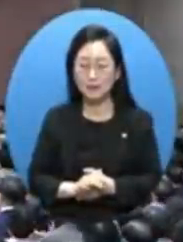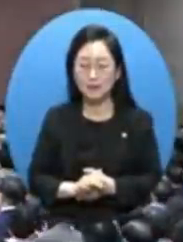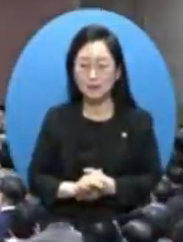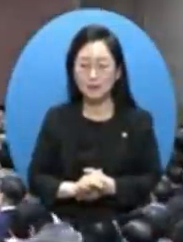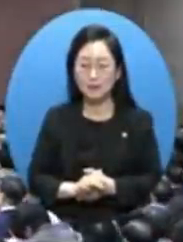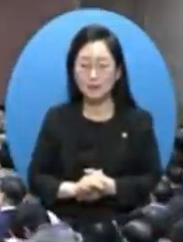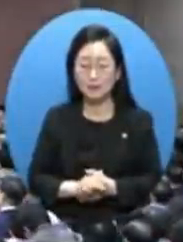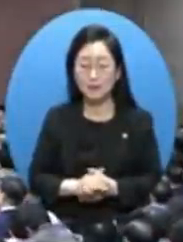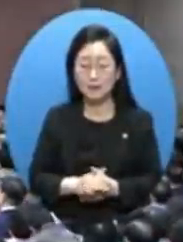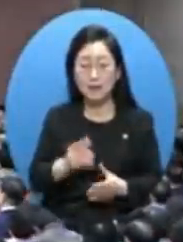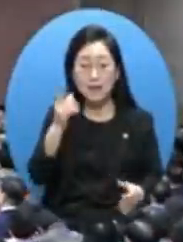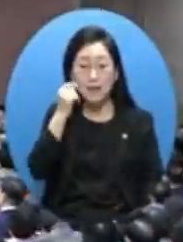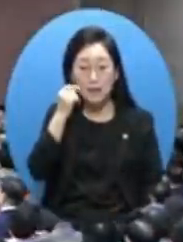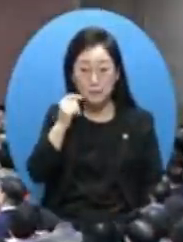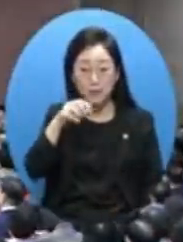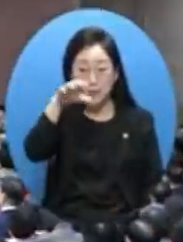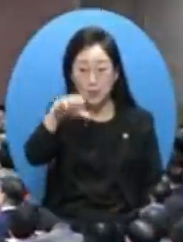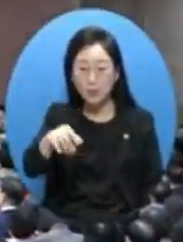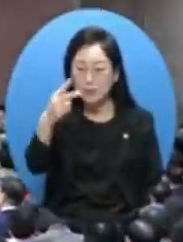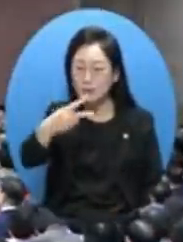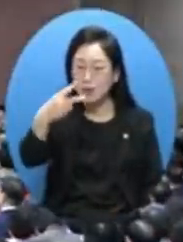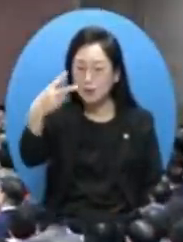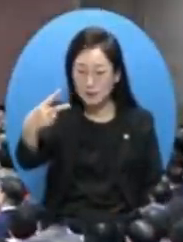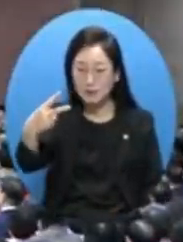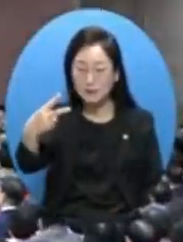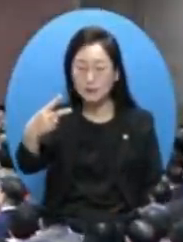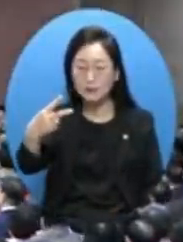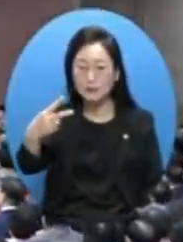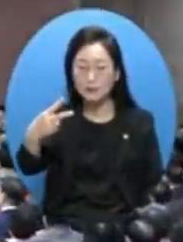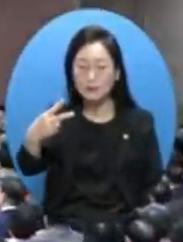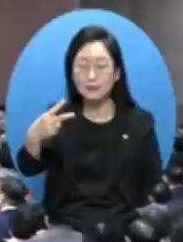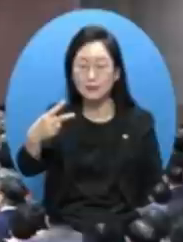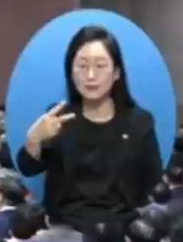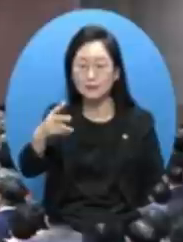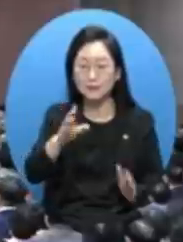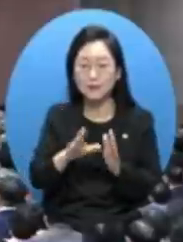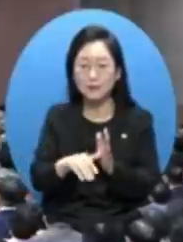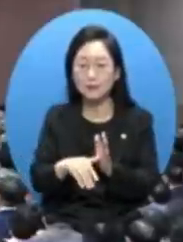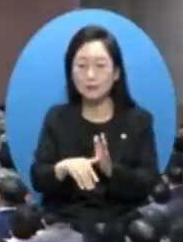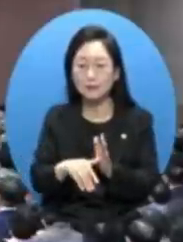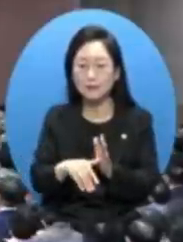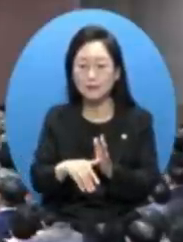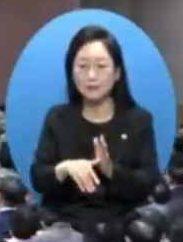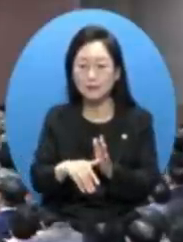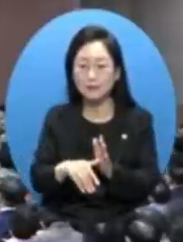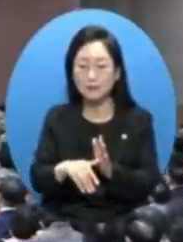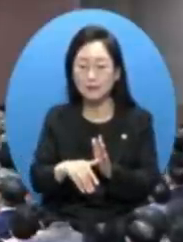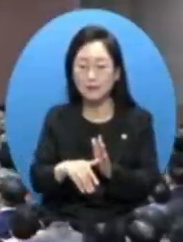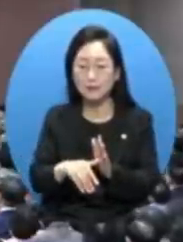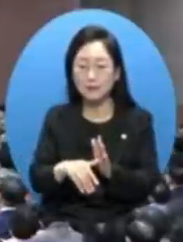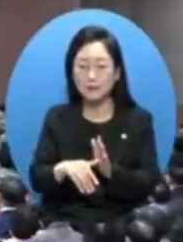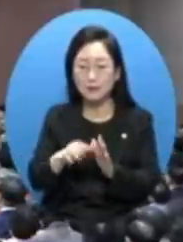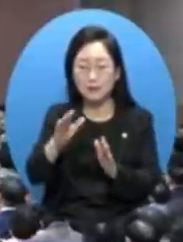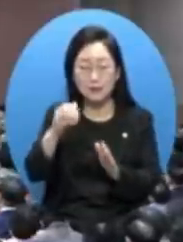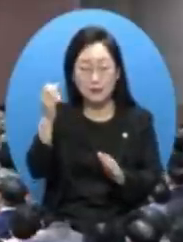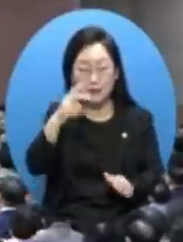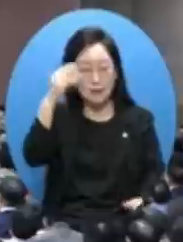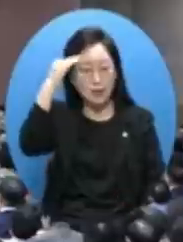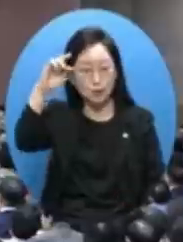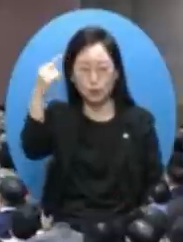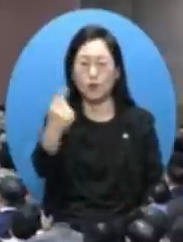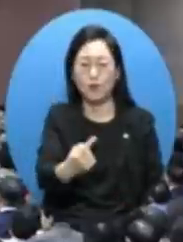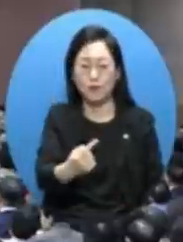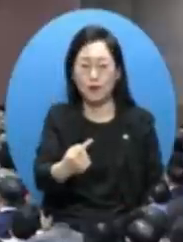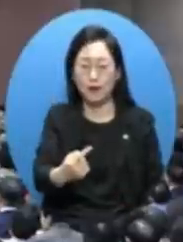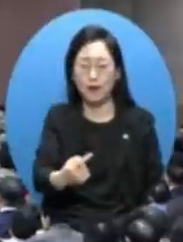이제 거기서 2002년도 이제 넌 동경에서 사명 끝났으니 한국 돌아와서 이제 여기서